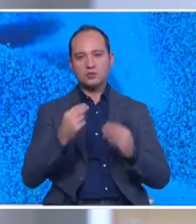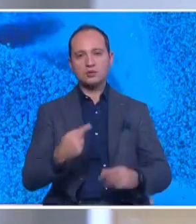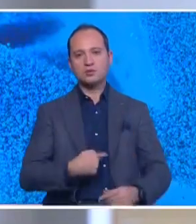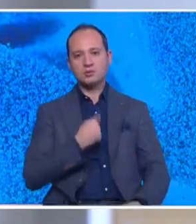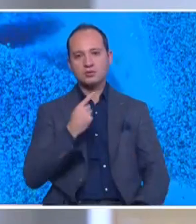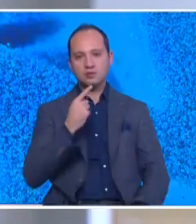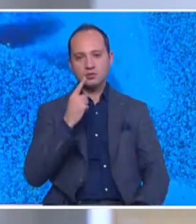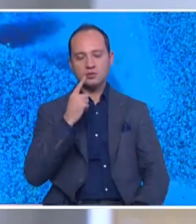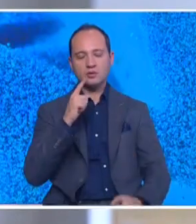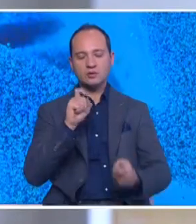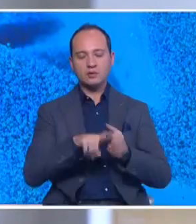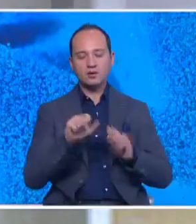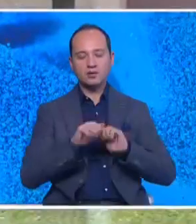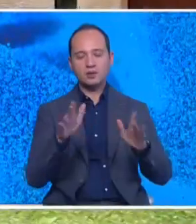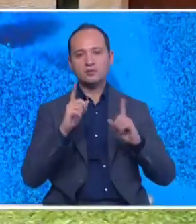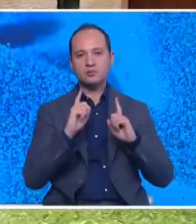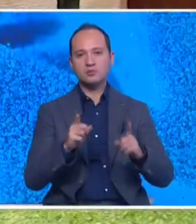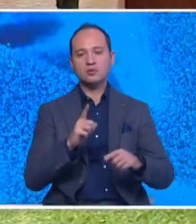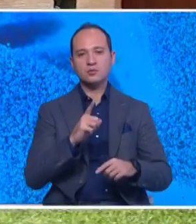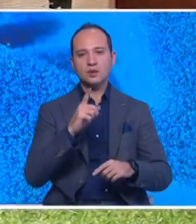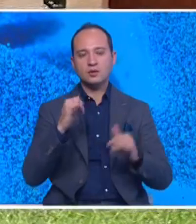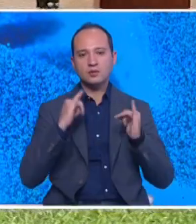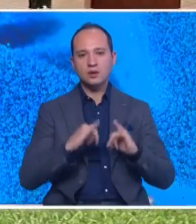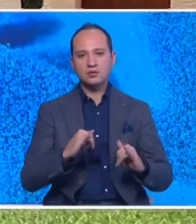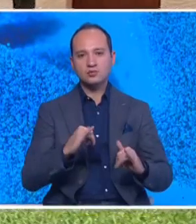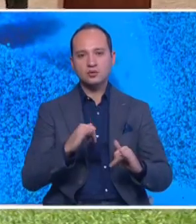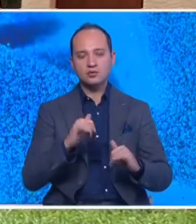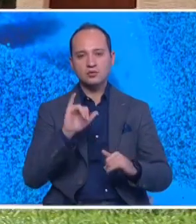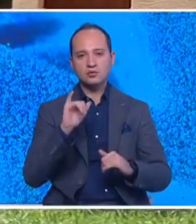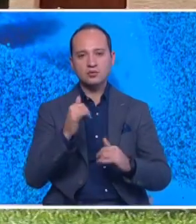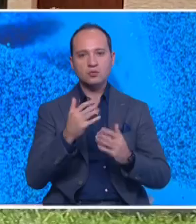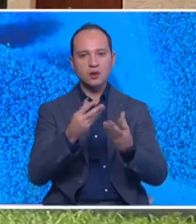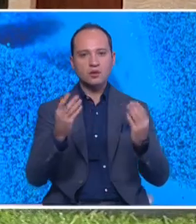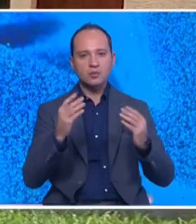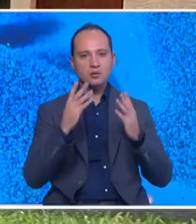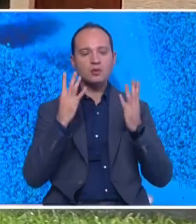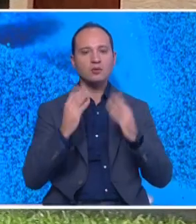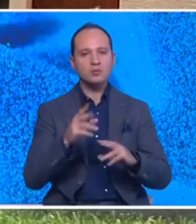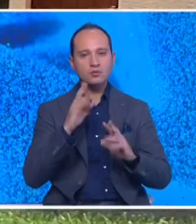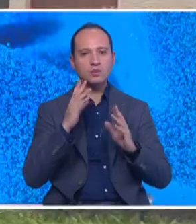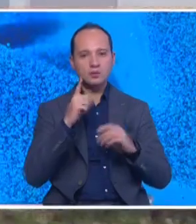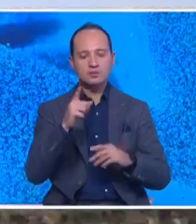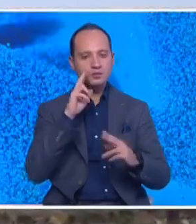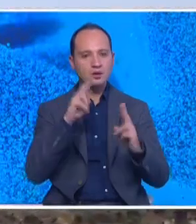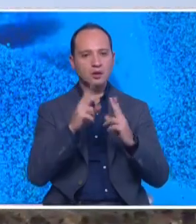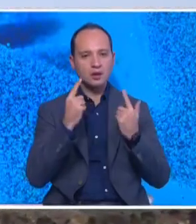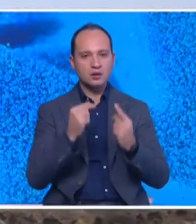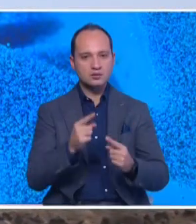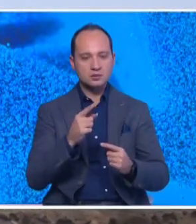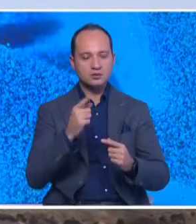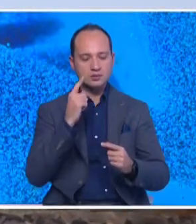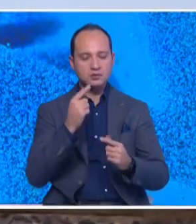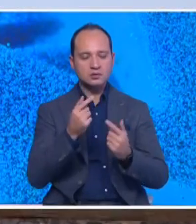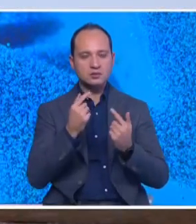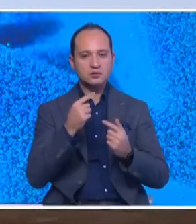hissedecekleri ve de pandemi döneminde rahatça yoğun kalabalıklara maruz kalmadı temas riskine maruz